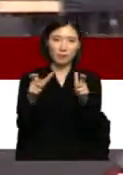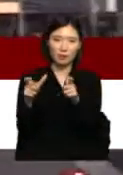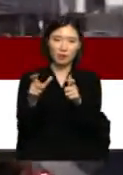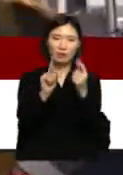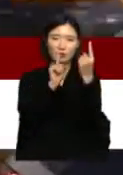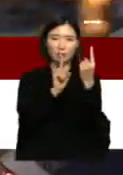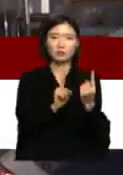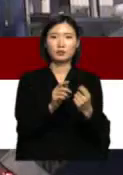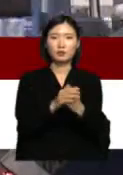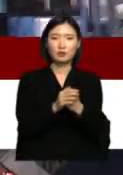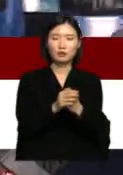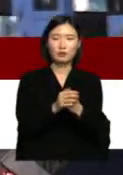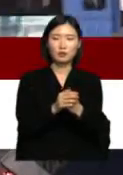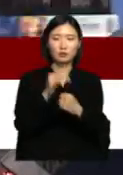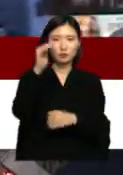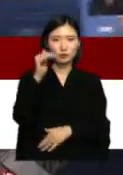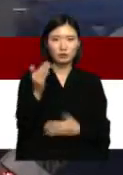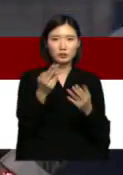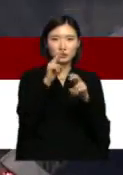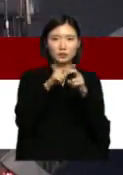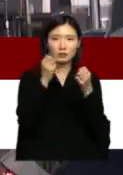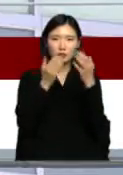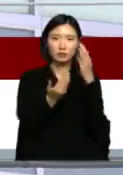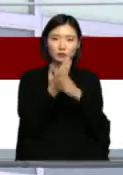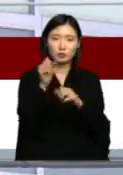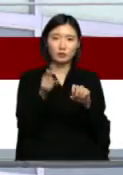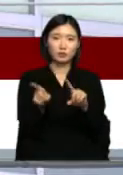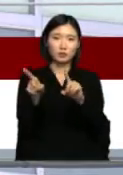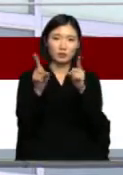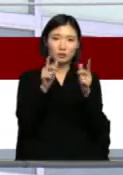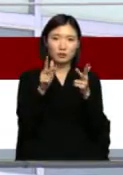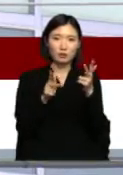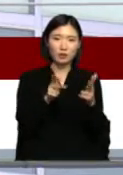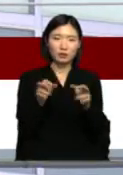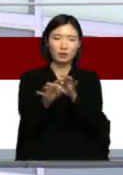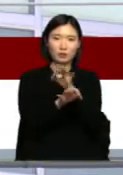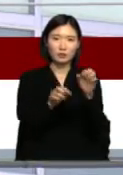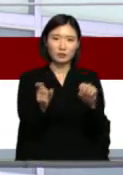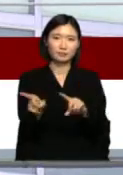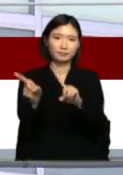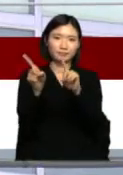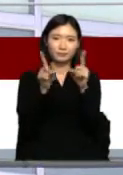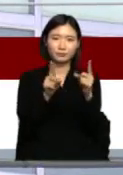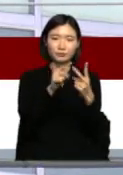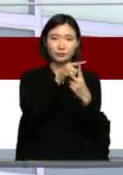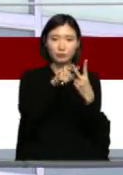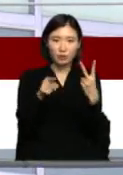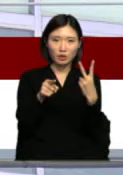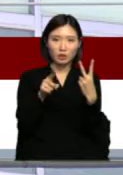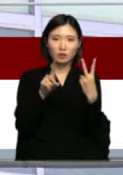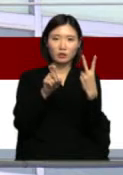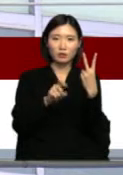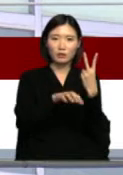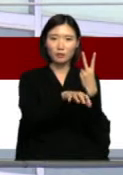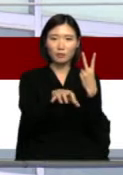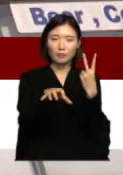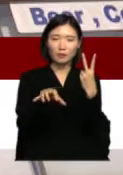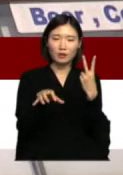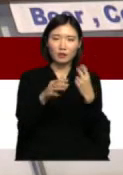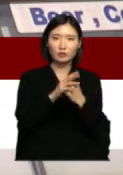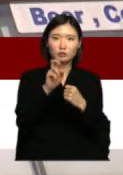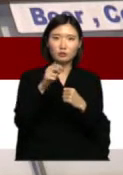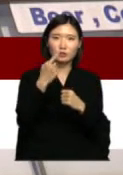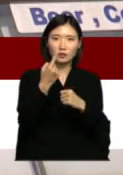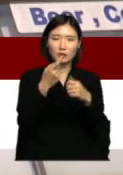자치구를 대상으로 양질의 일자리 창출 활성화와 사회적 경제 시장 활성화 등 2개 분야 10개 항목,